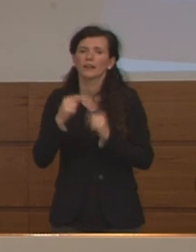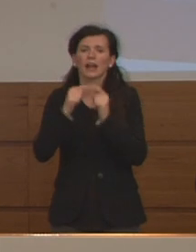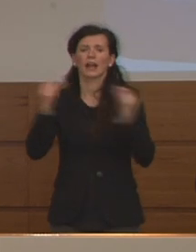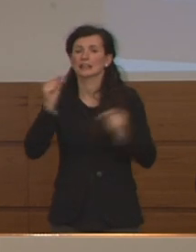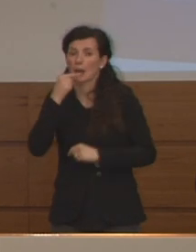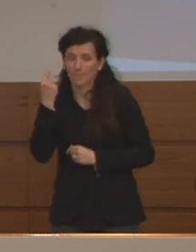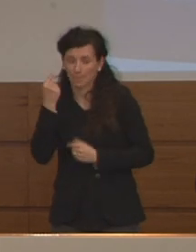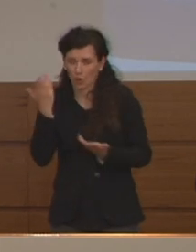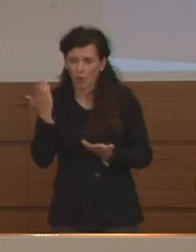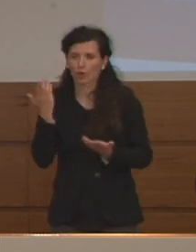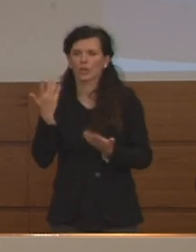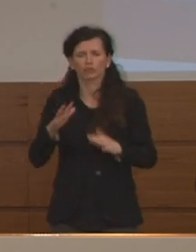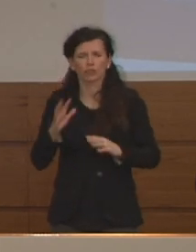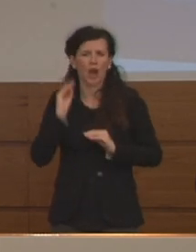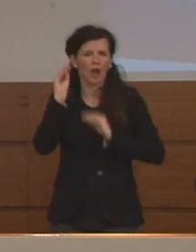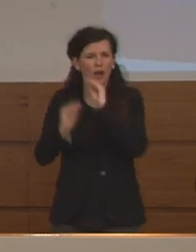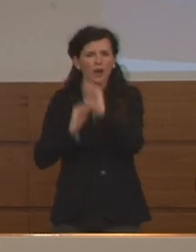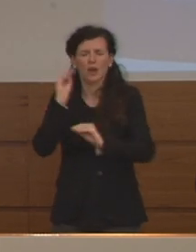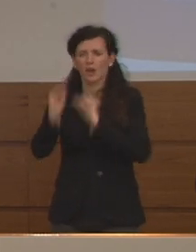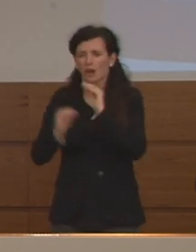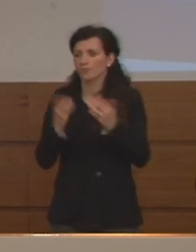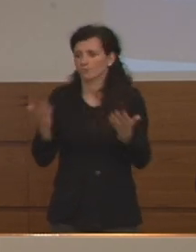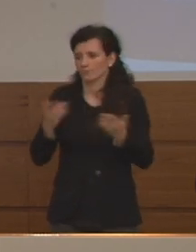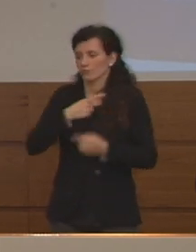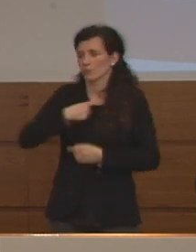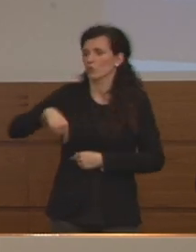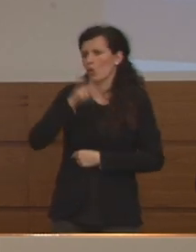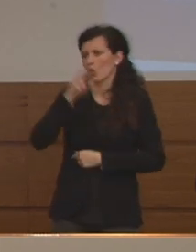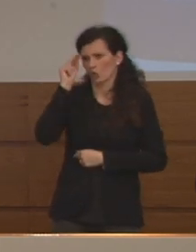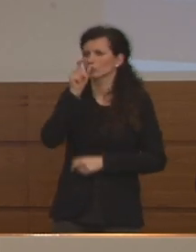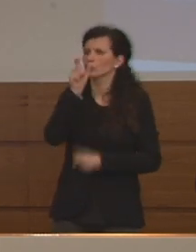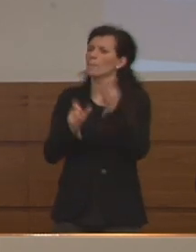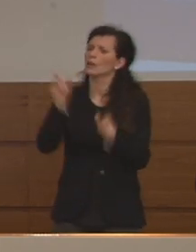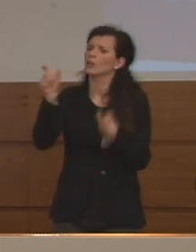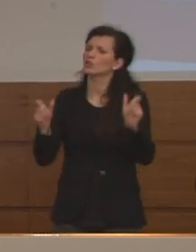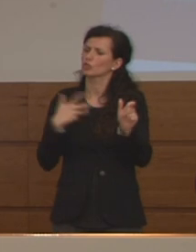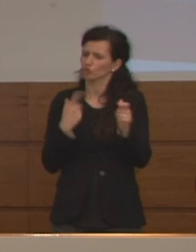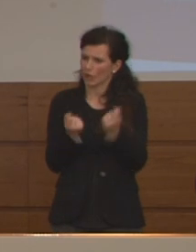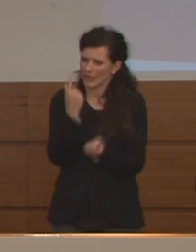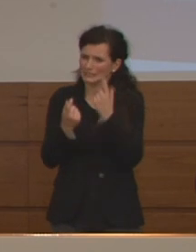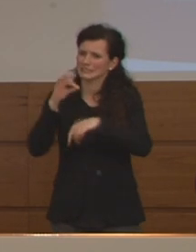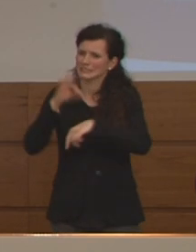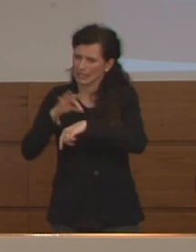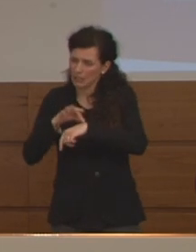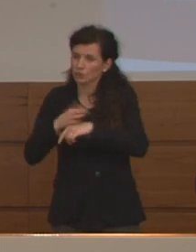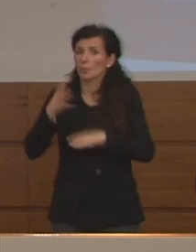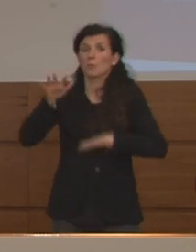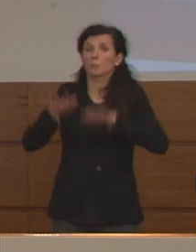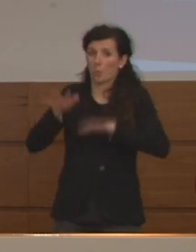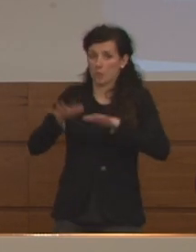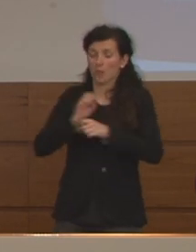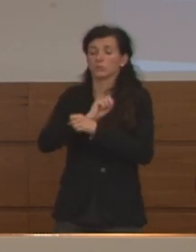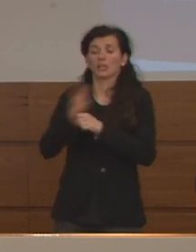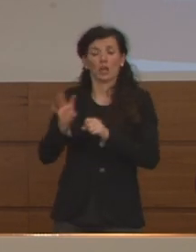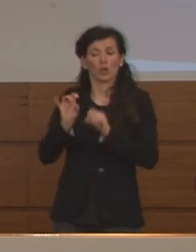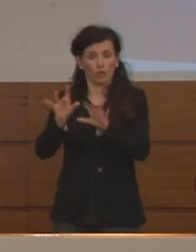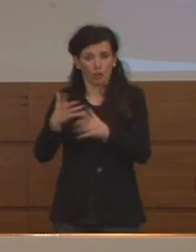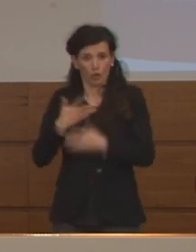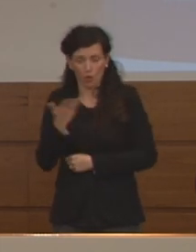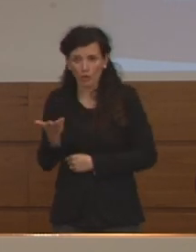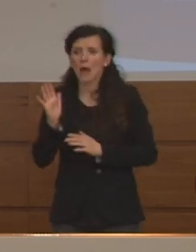tutti più o meno persone che hanno sintomi sono molto probabilmente positive al co lead ma non riescono a